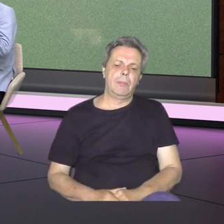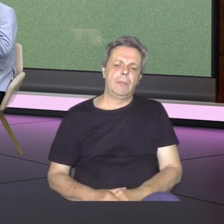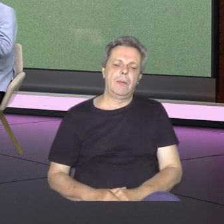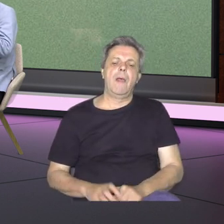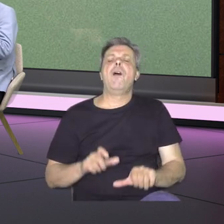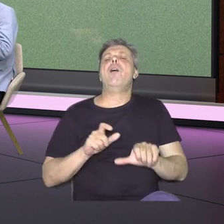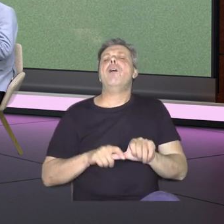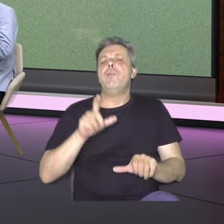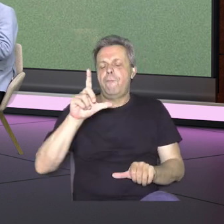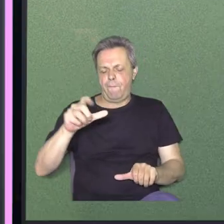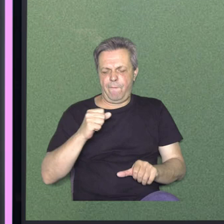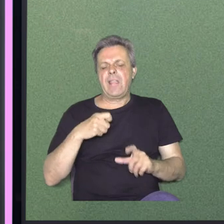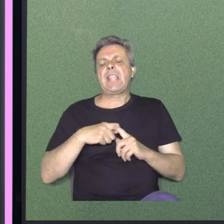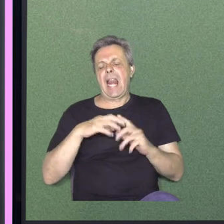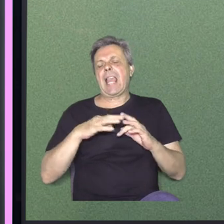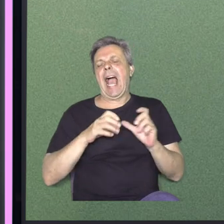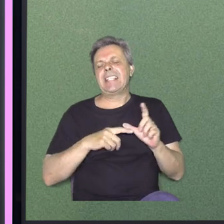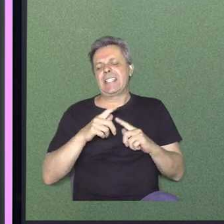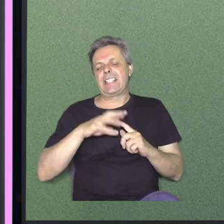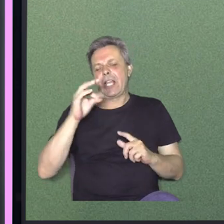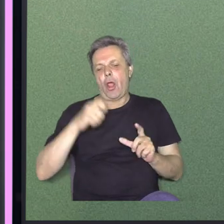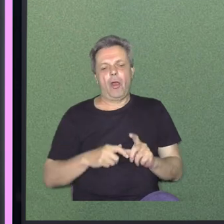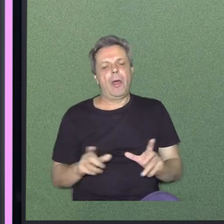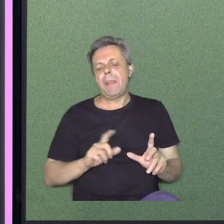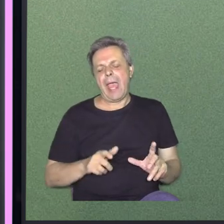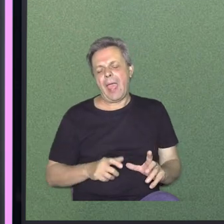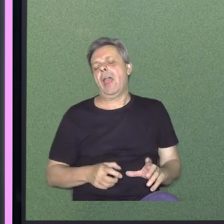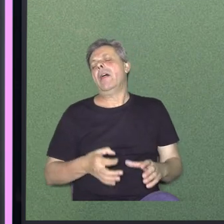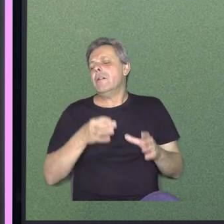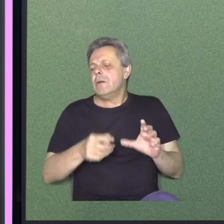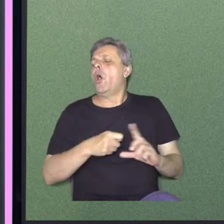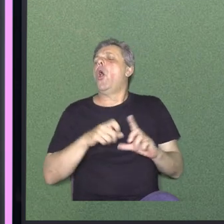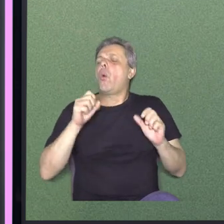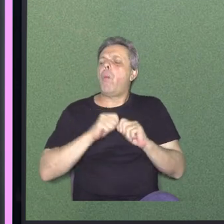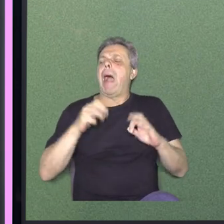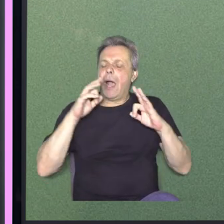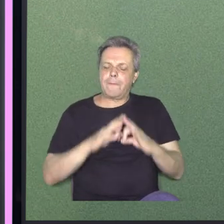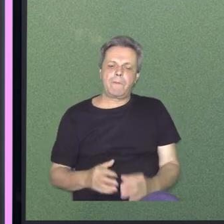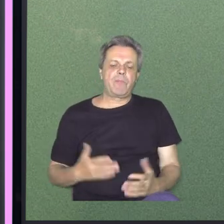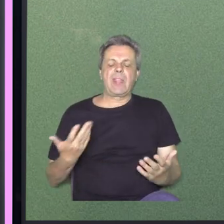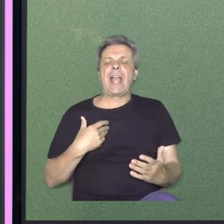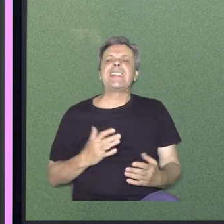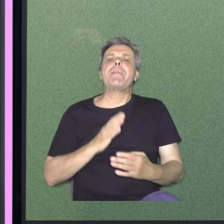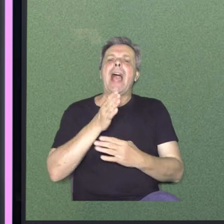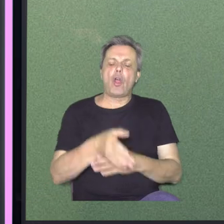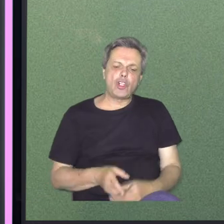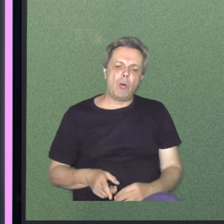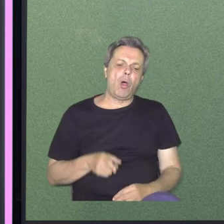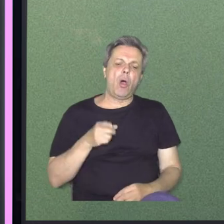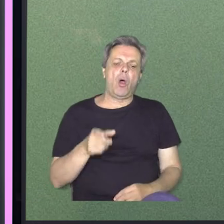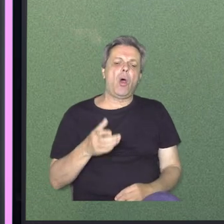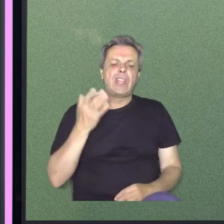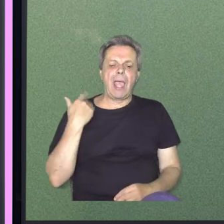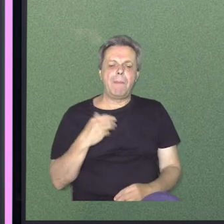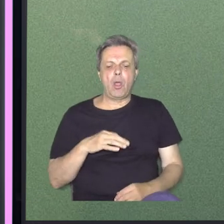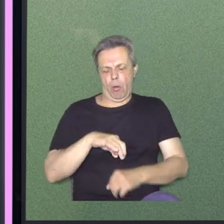Kuba Fidela Castra. Kuba kao Kuba, ali kad sam ja došao, onda je